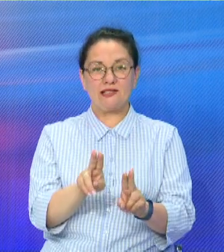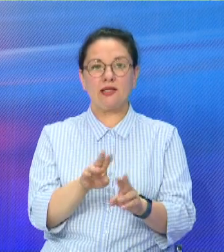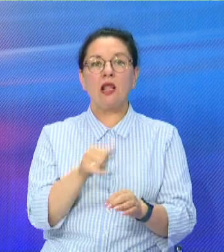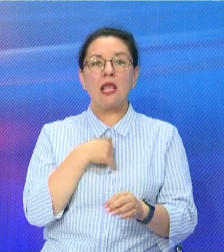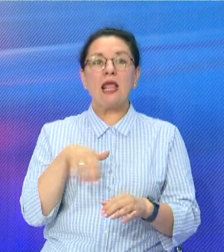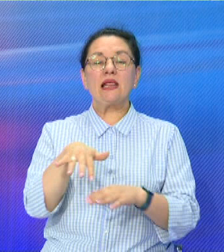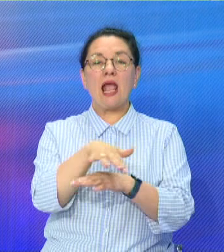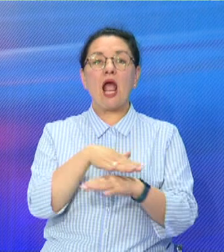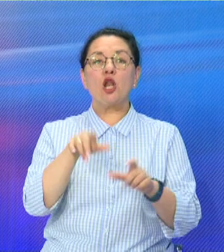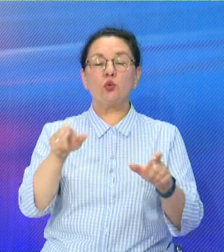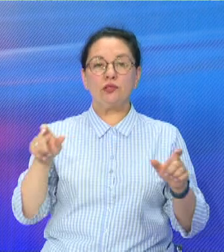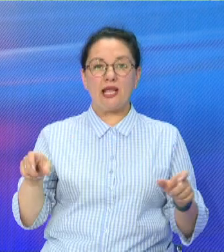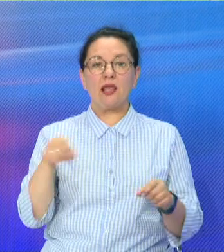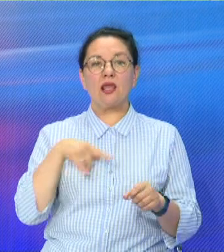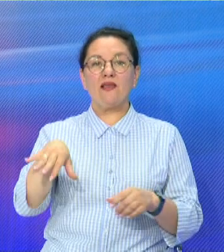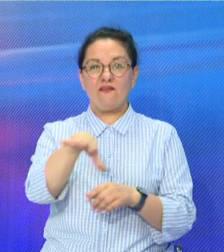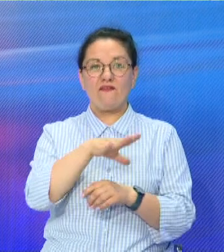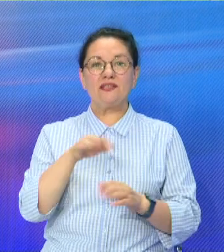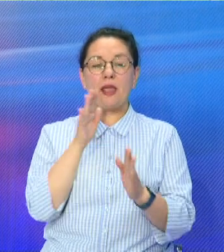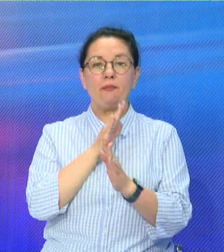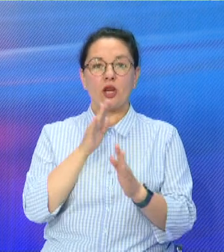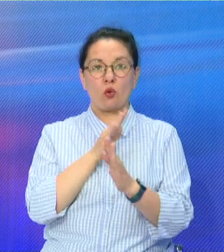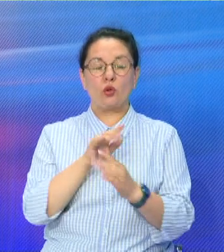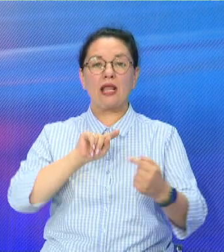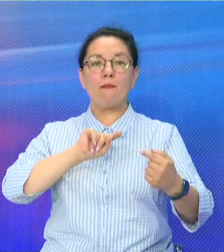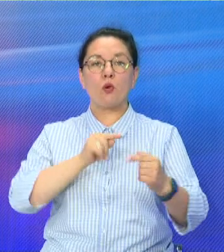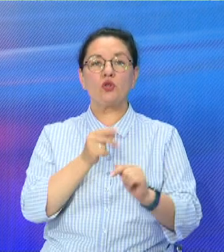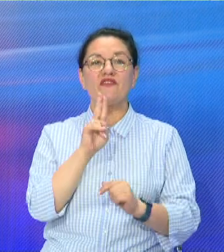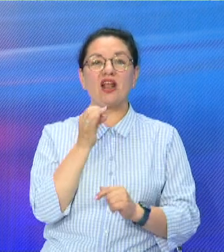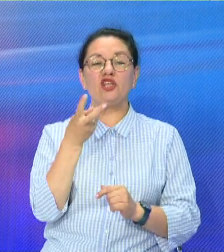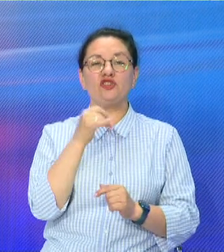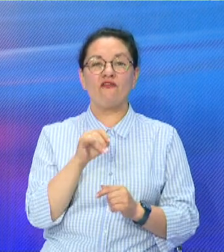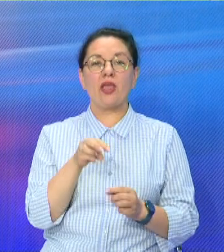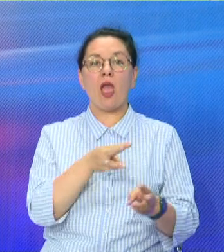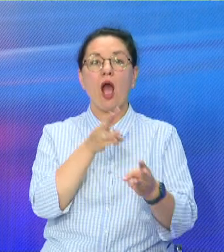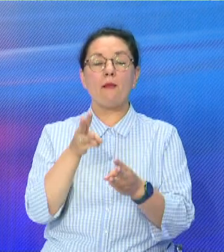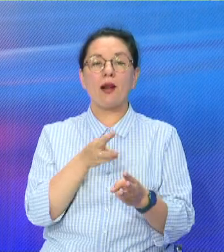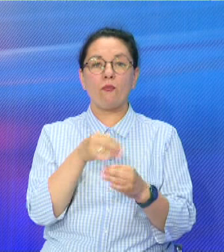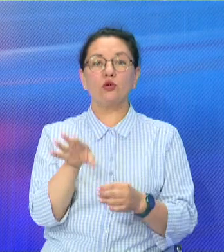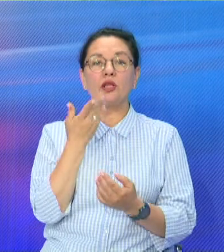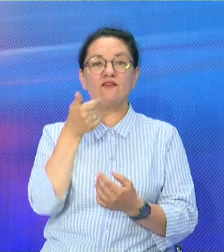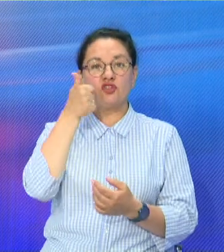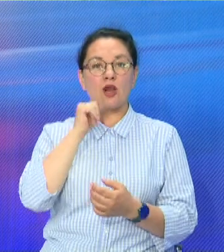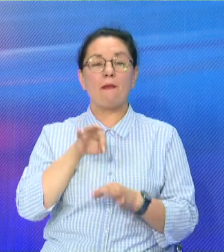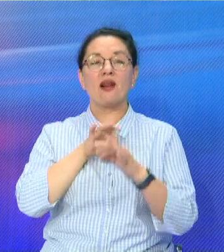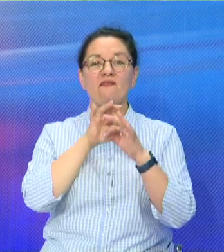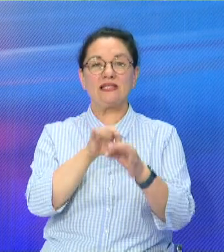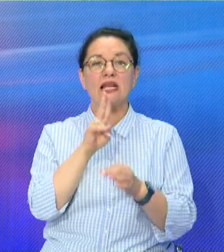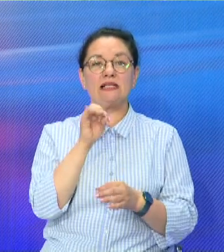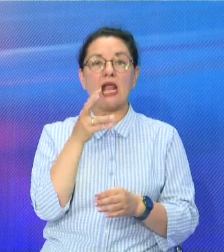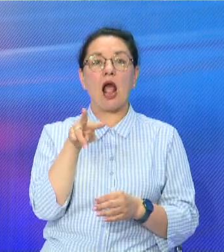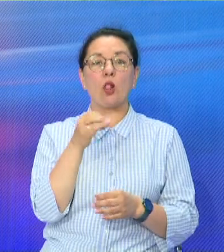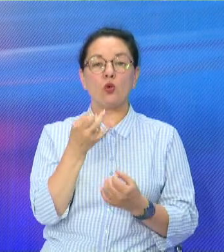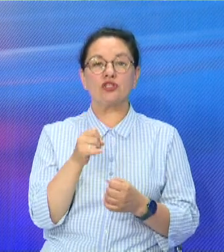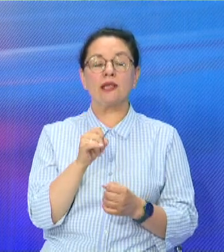среды и человека противоклещевой обработки проводились вчера в к ложкам парке и сегодня мы